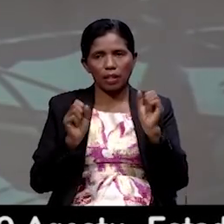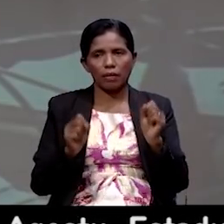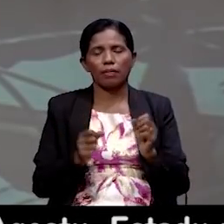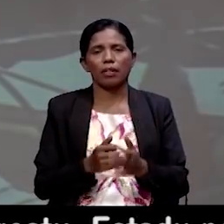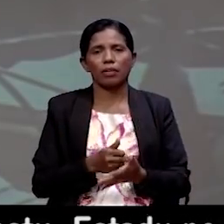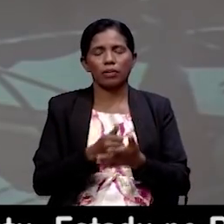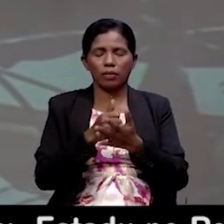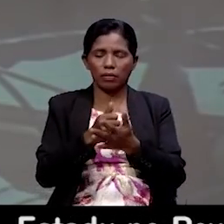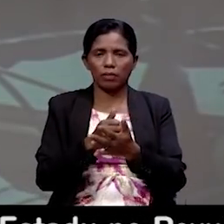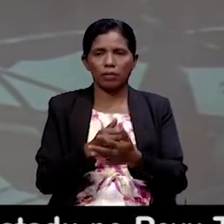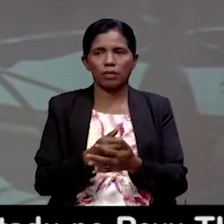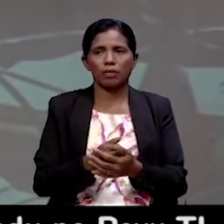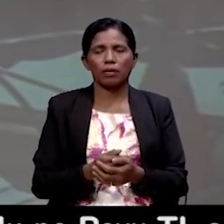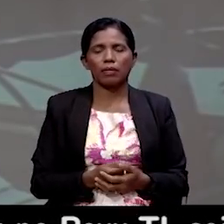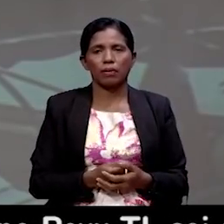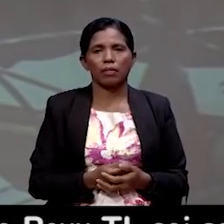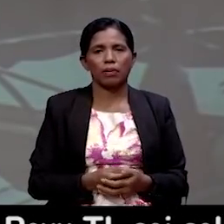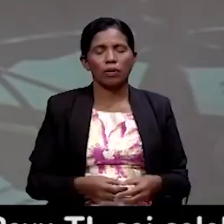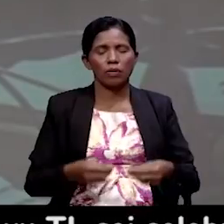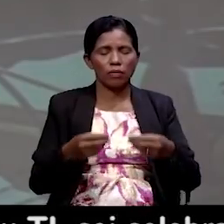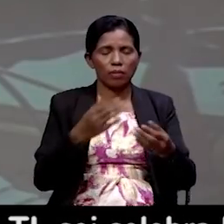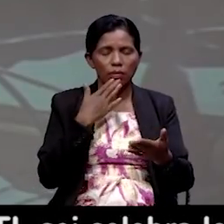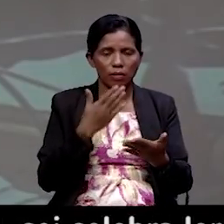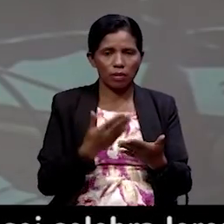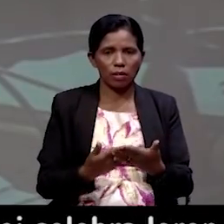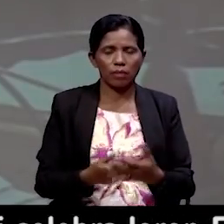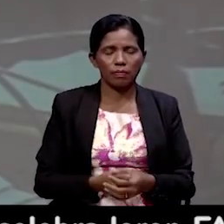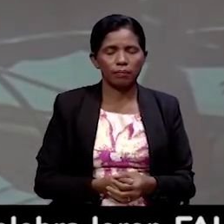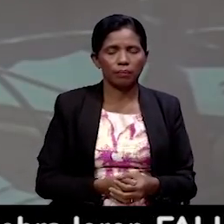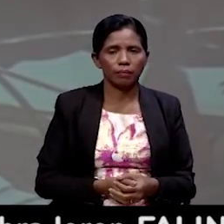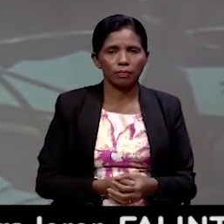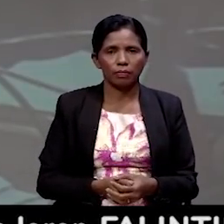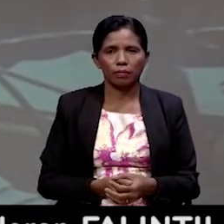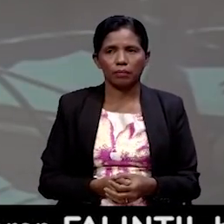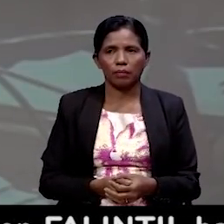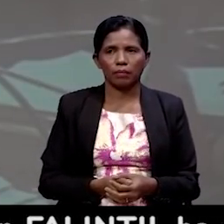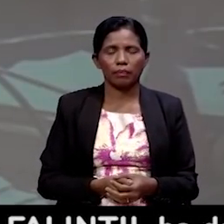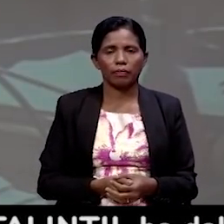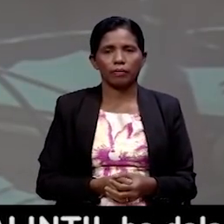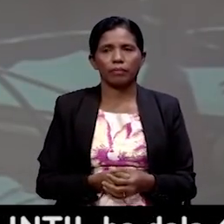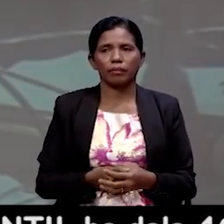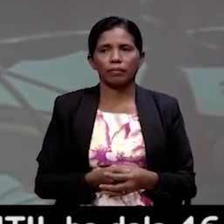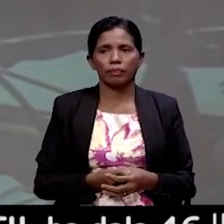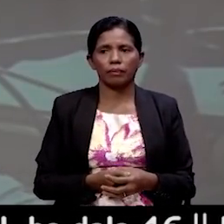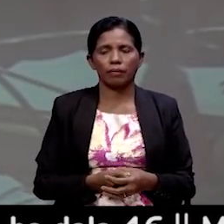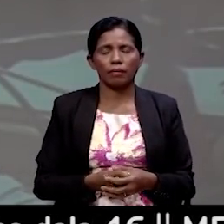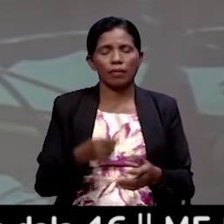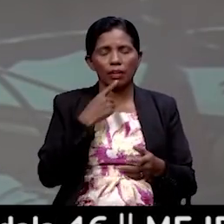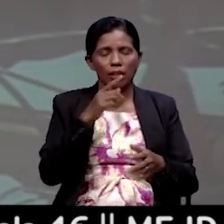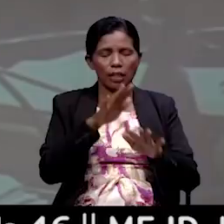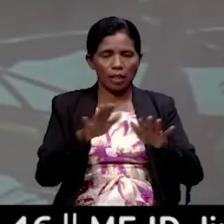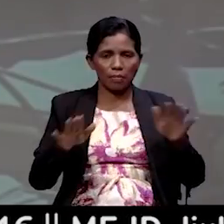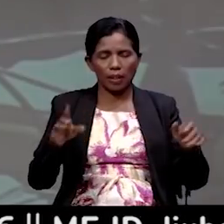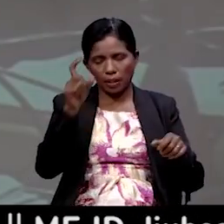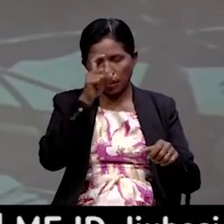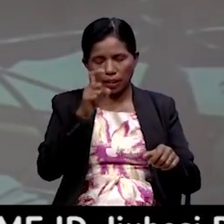tratado-se de veículos proibido de caixa de resíduos, não destina apenas a transporte de carga. Ato dihan katak labarik tinang